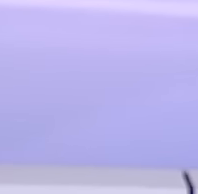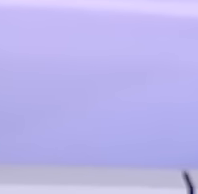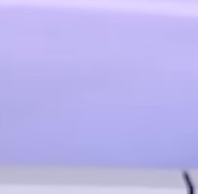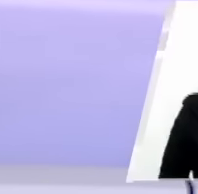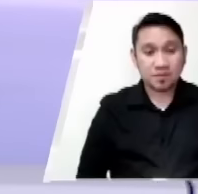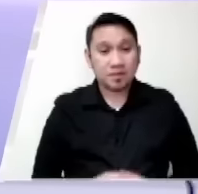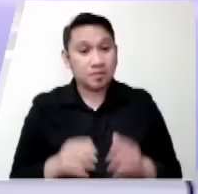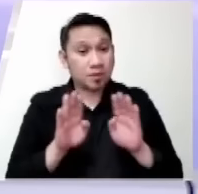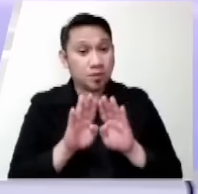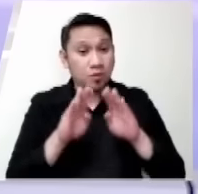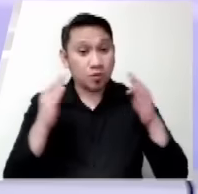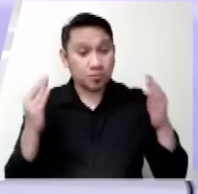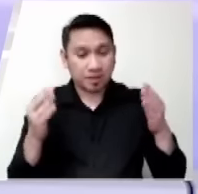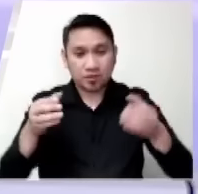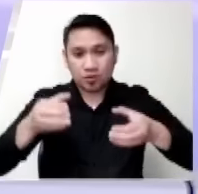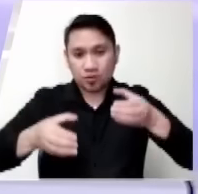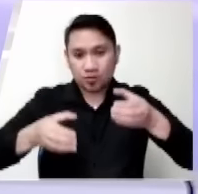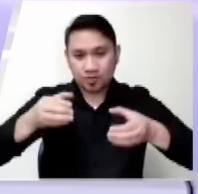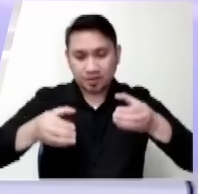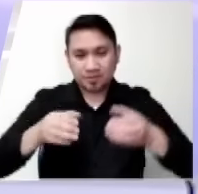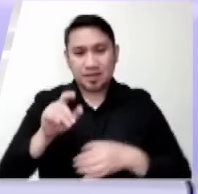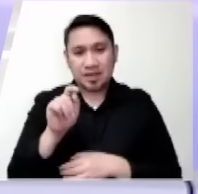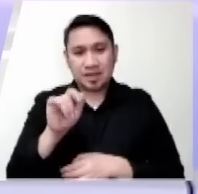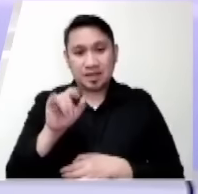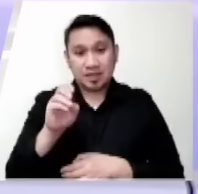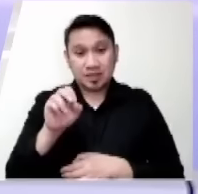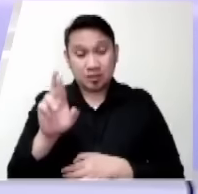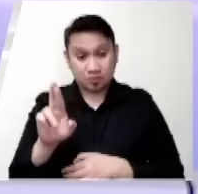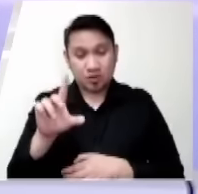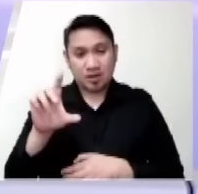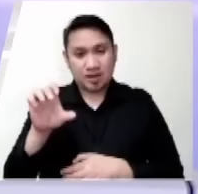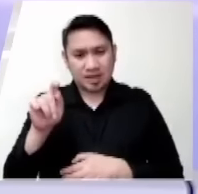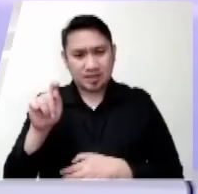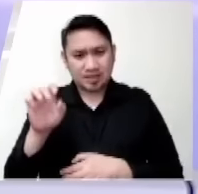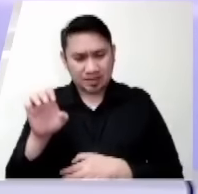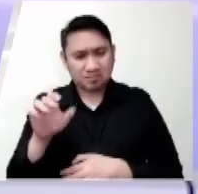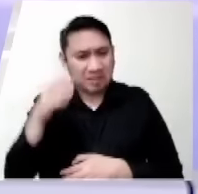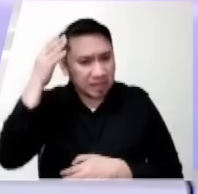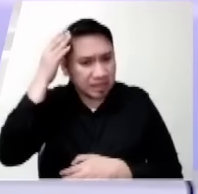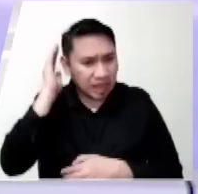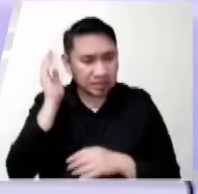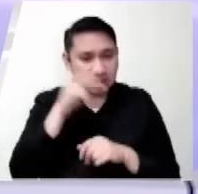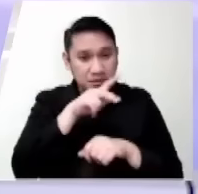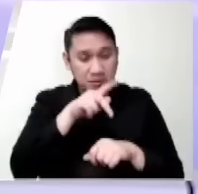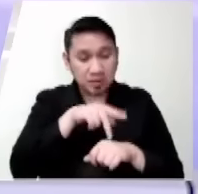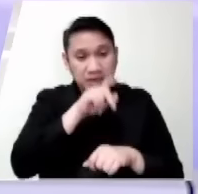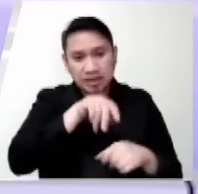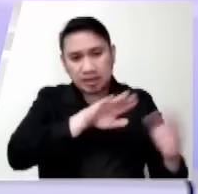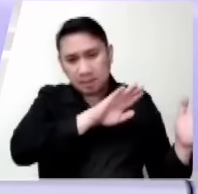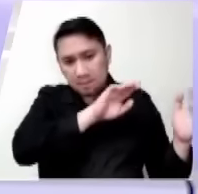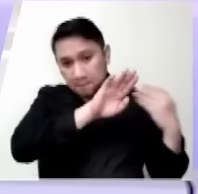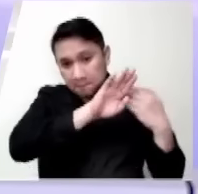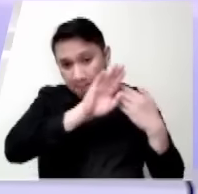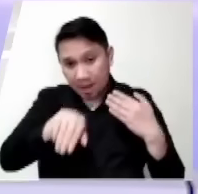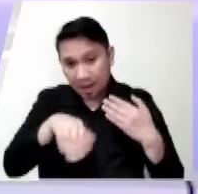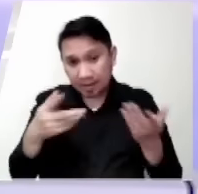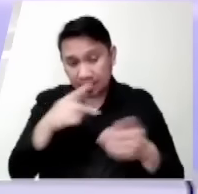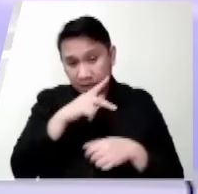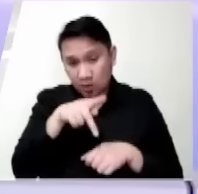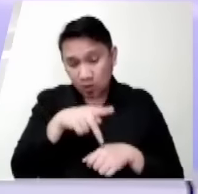Bubuksan ulit ng korte sa Timor-Leste ang hiling ng Pilipinas na maibalik sa bansa si dating Negros Oriental Representative Arnie